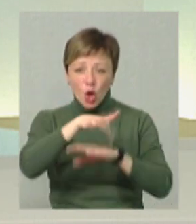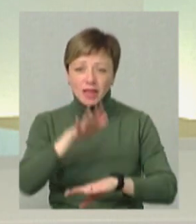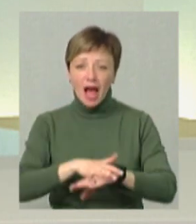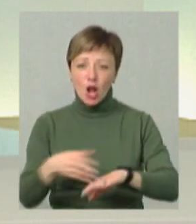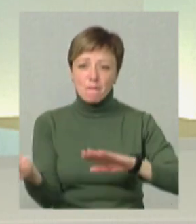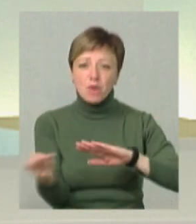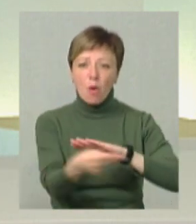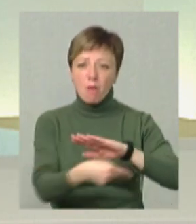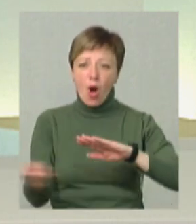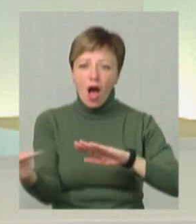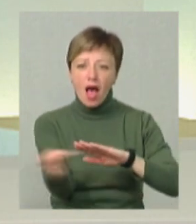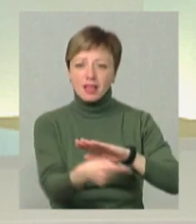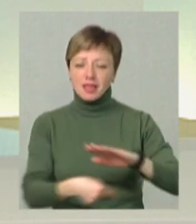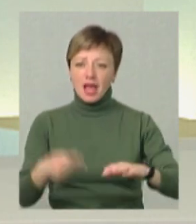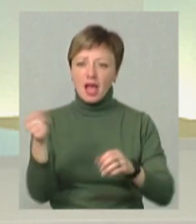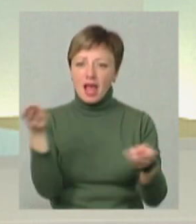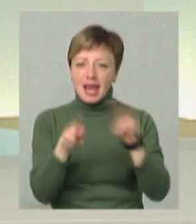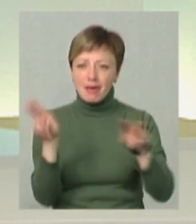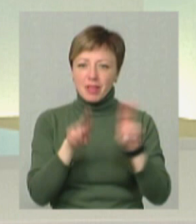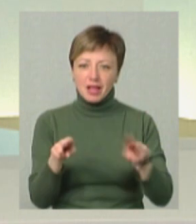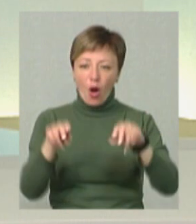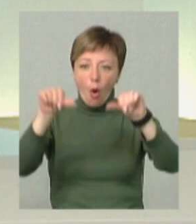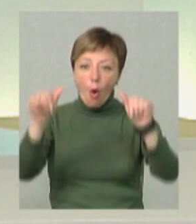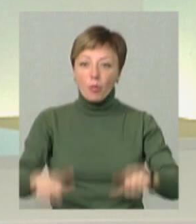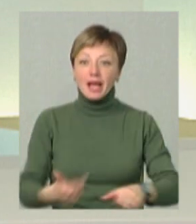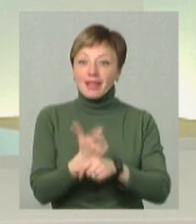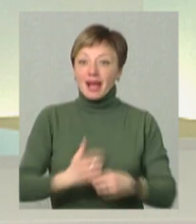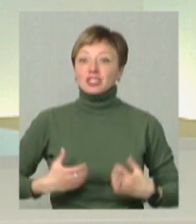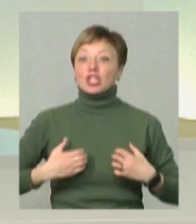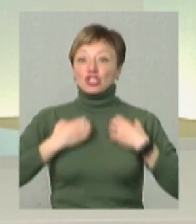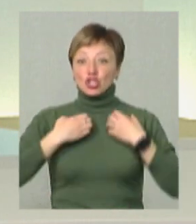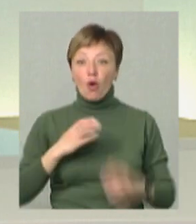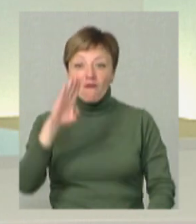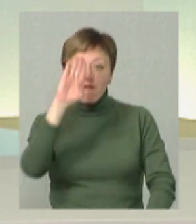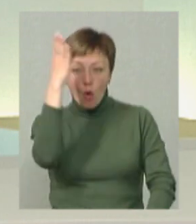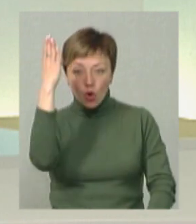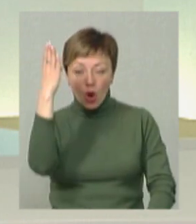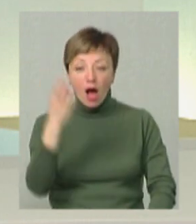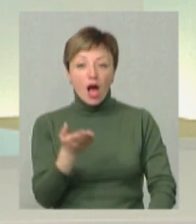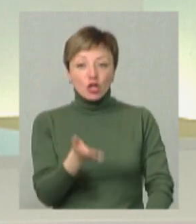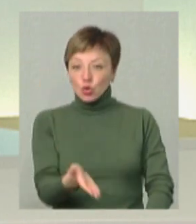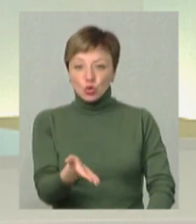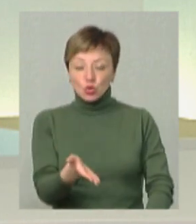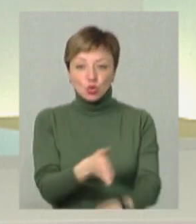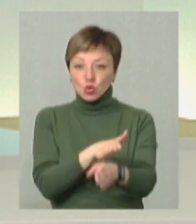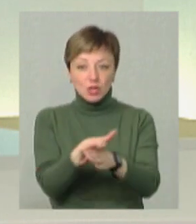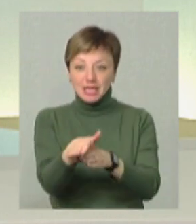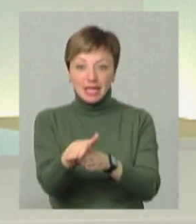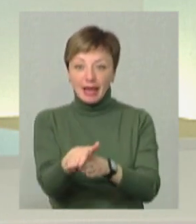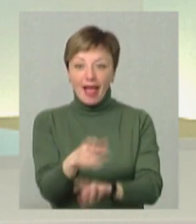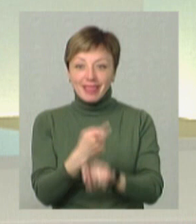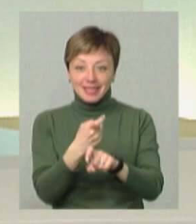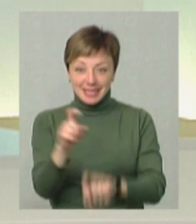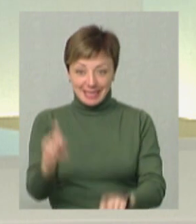і ліплення з українців образу найстрашнішого ворога, що тут, бач, суцільні